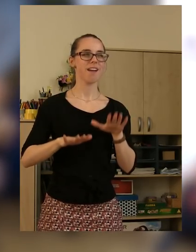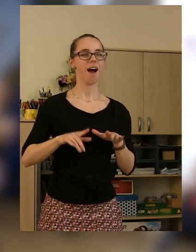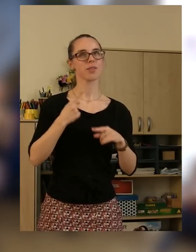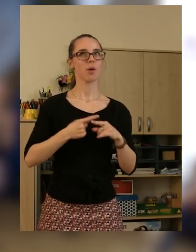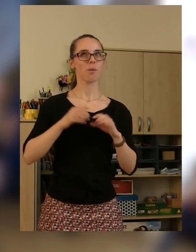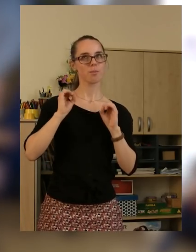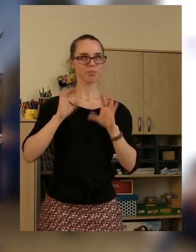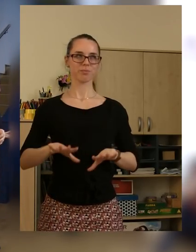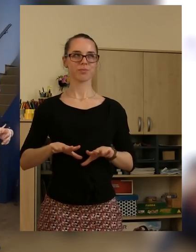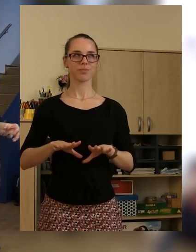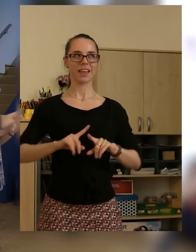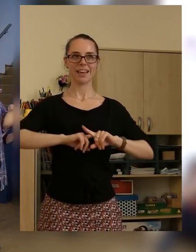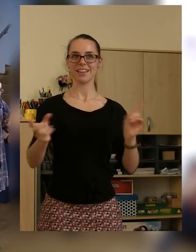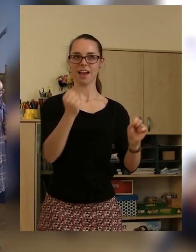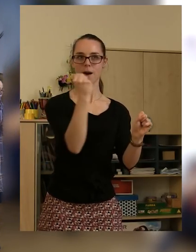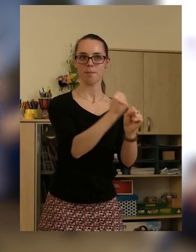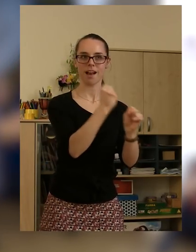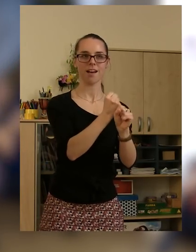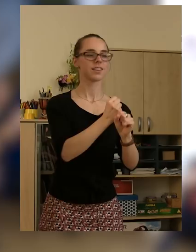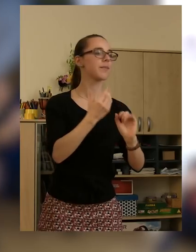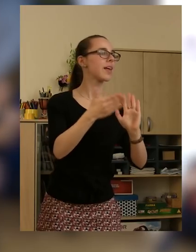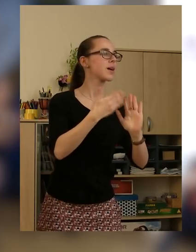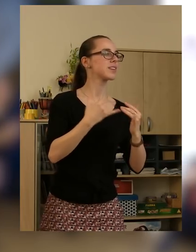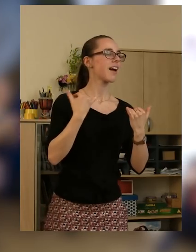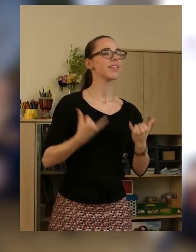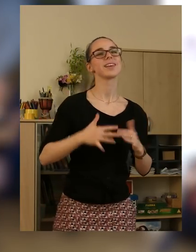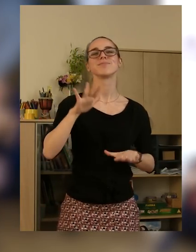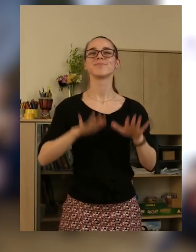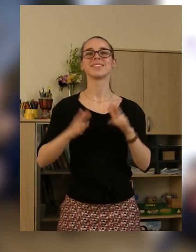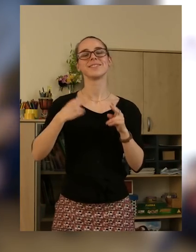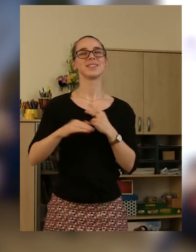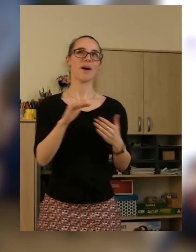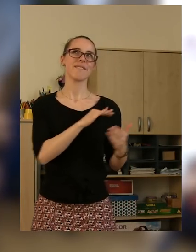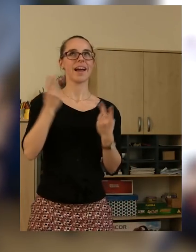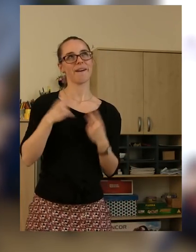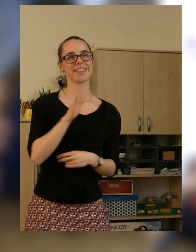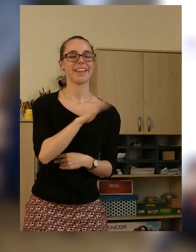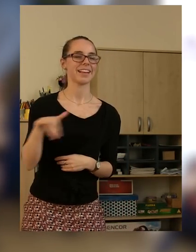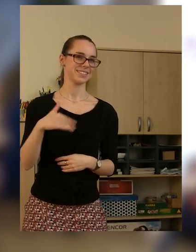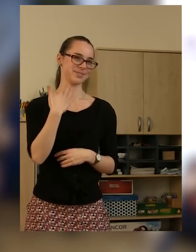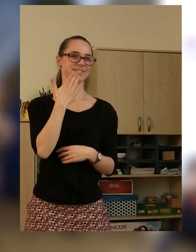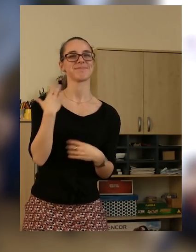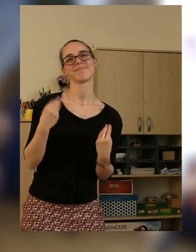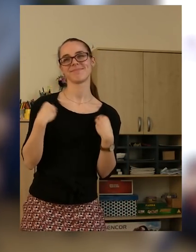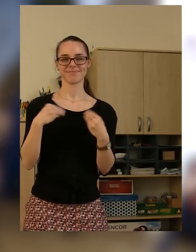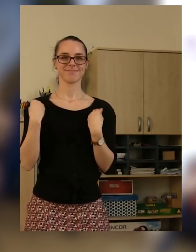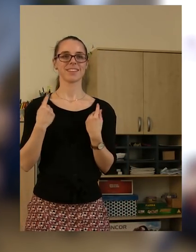Mohl by si například přestat být tak dětský. Možná by si mohl přestat být tak egoistický.